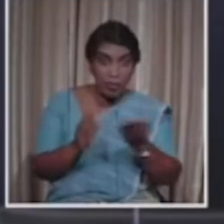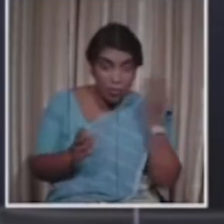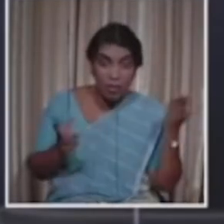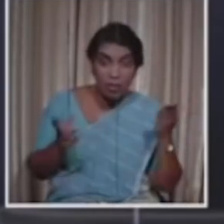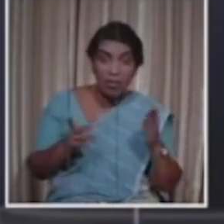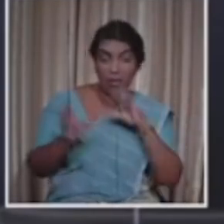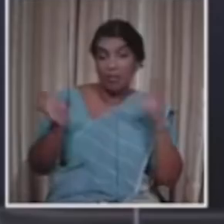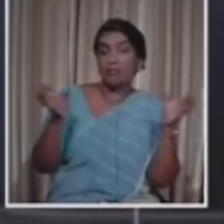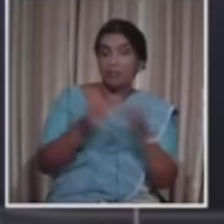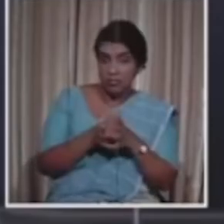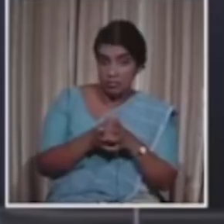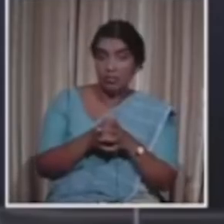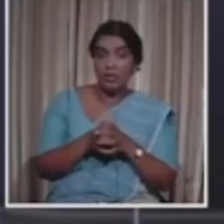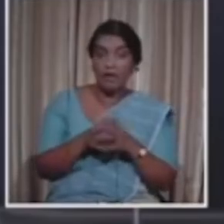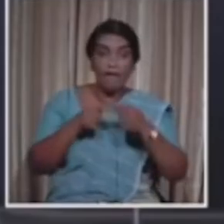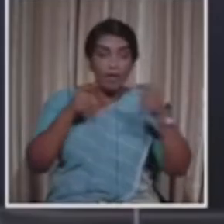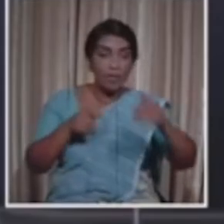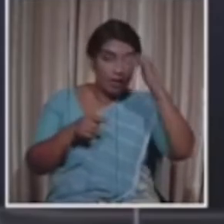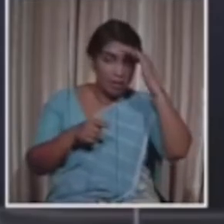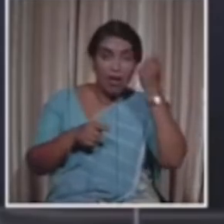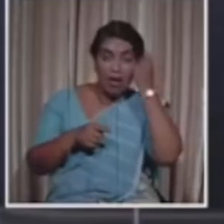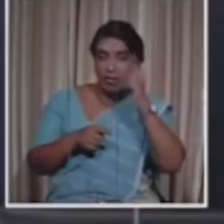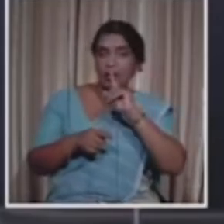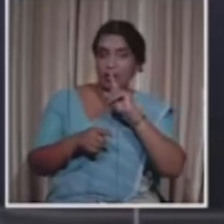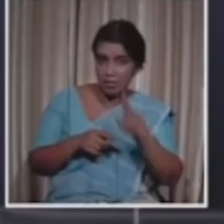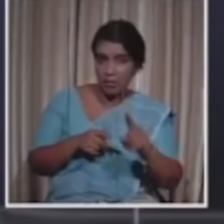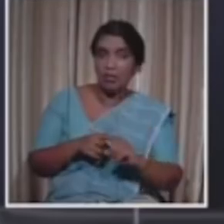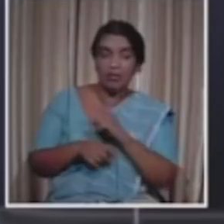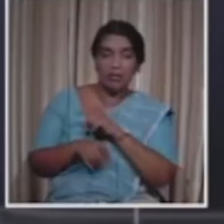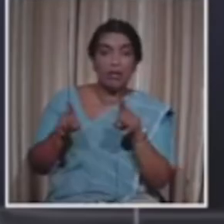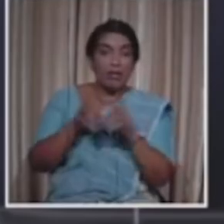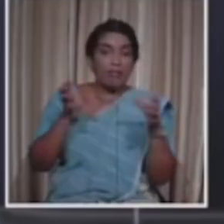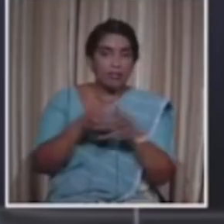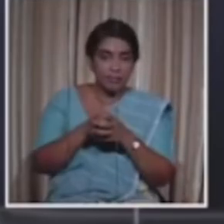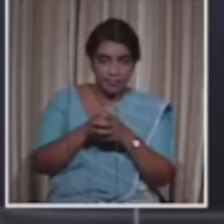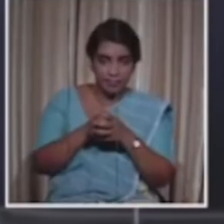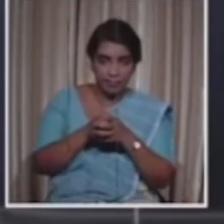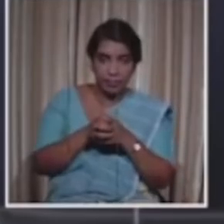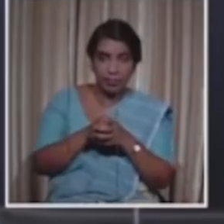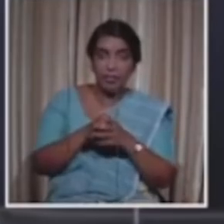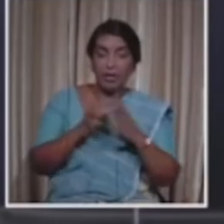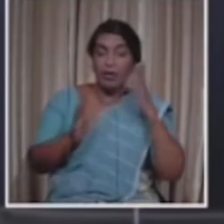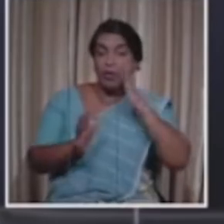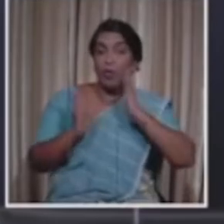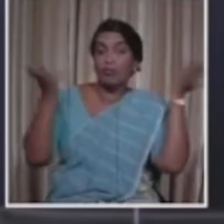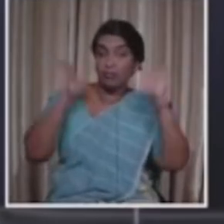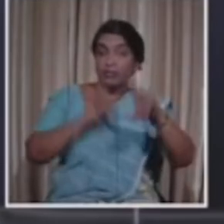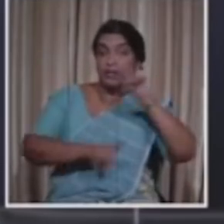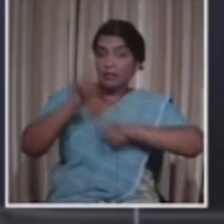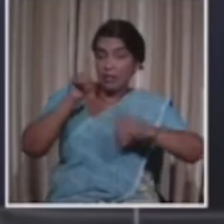එකක් දාගෙන අපේ විපක්ෂ නායකතුමාත් යෝජනා කළා කොන්සෝටියම් එකක් හදන්න ඉන්ටර්නැෂනල් ඩෝනර් කොන්ෆරන්ස් එකක්